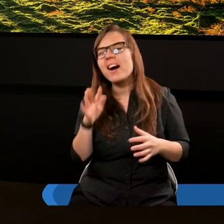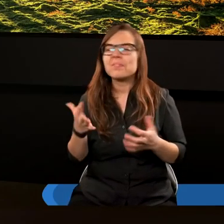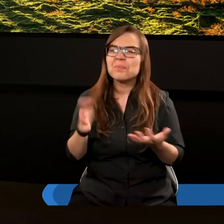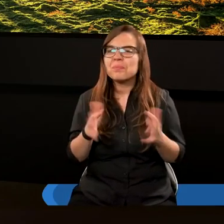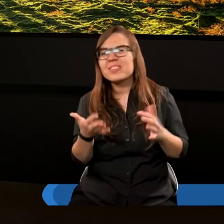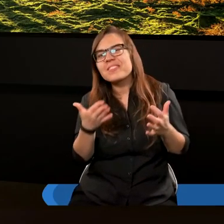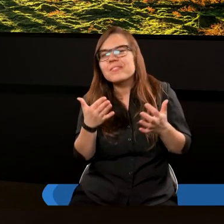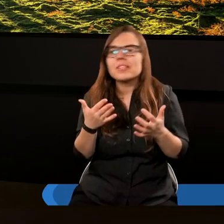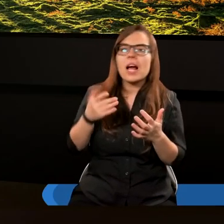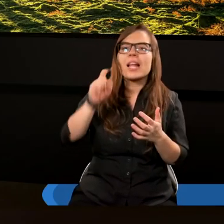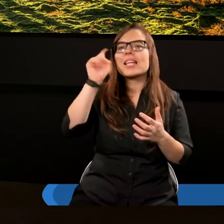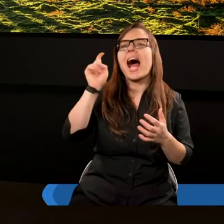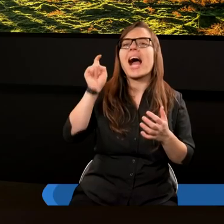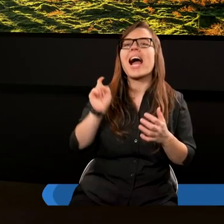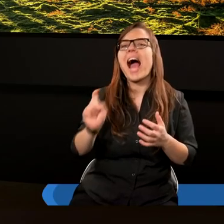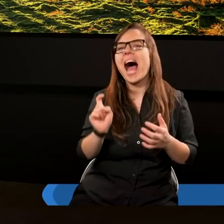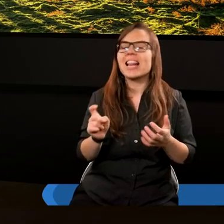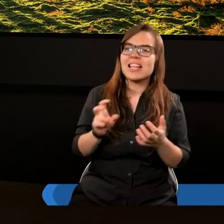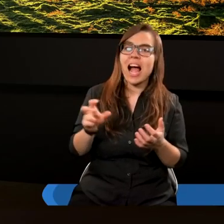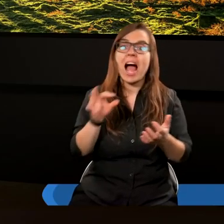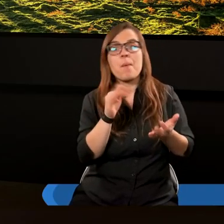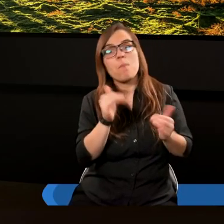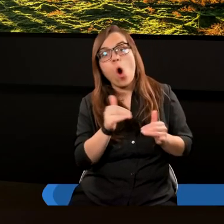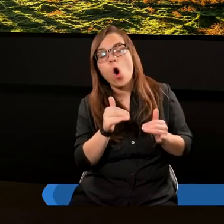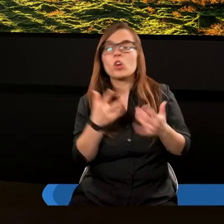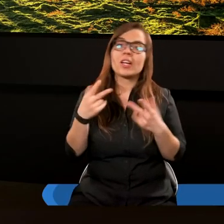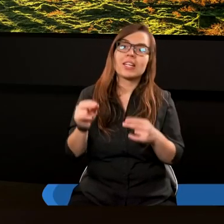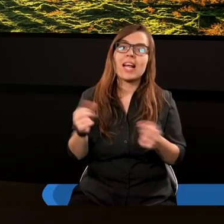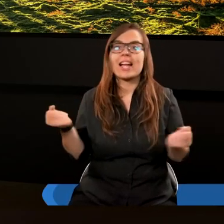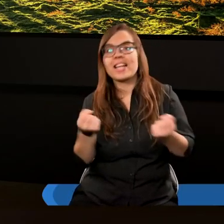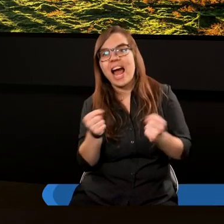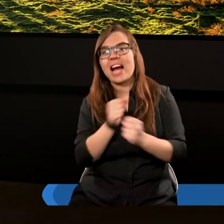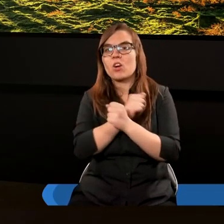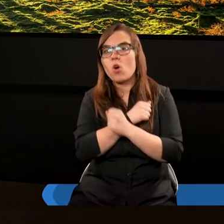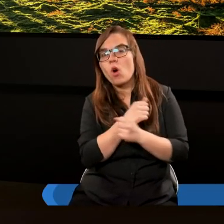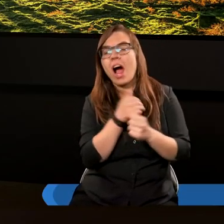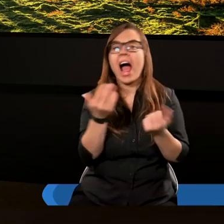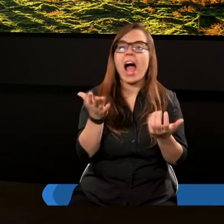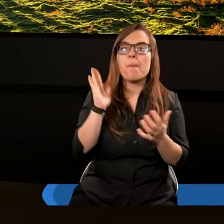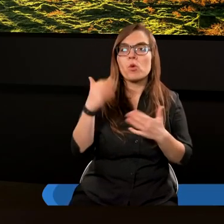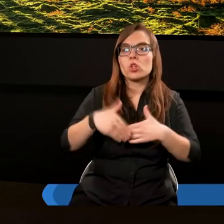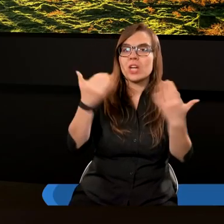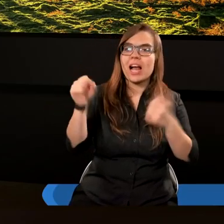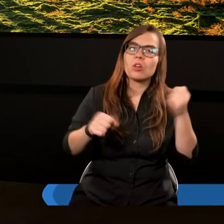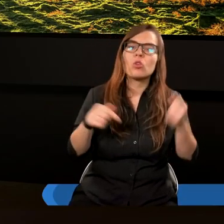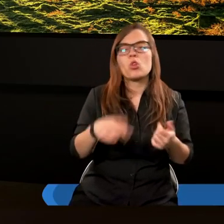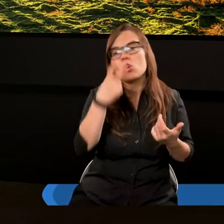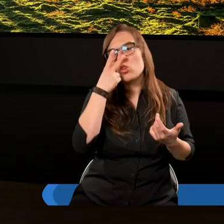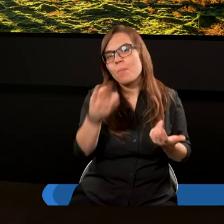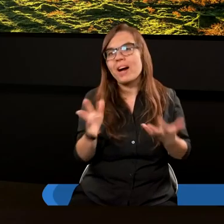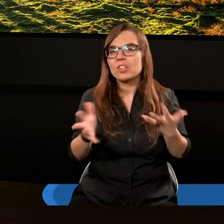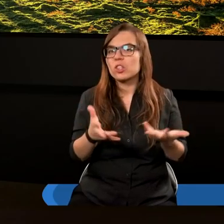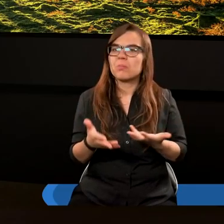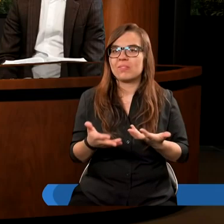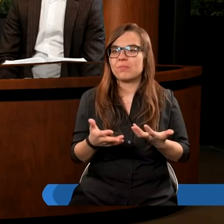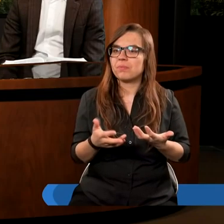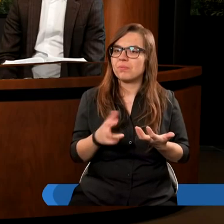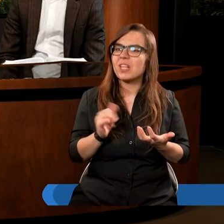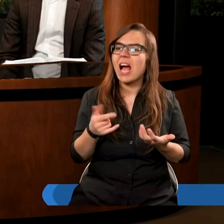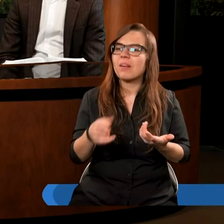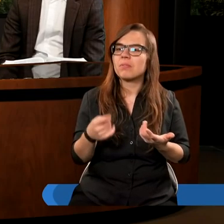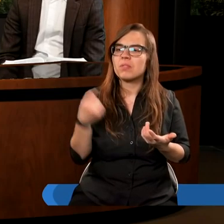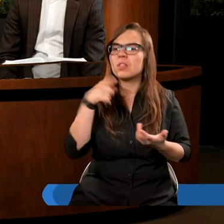No, nie wiadomo. Zobaczymy. Ty się staraj, ja cię kocham, ty się staraj, no a jak przyjdzie dzień sądu, to zobaczymy. No